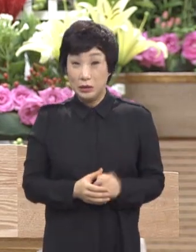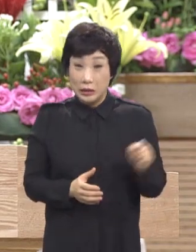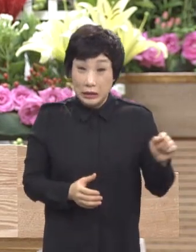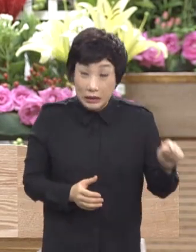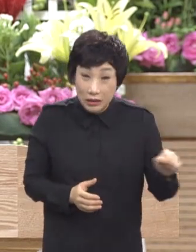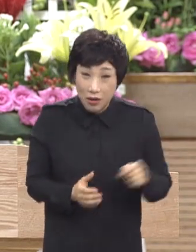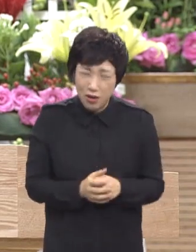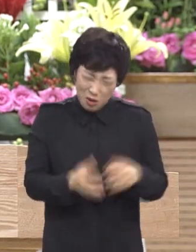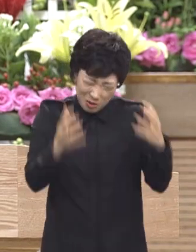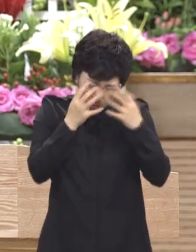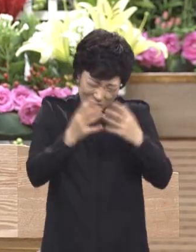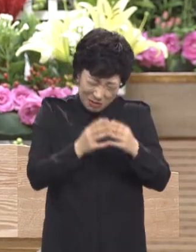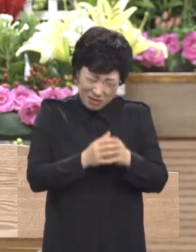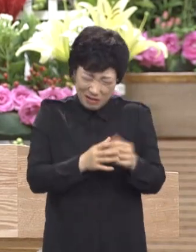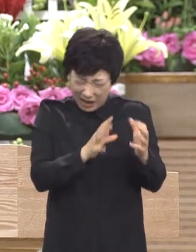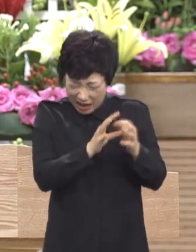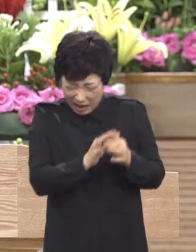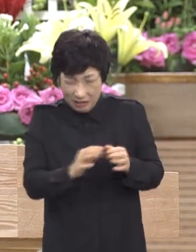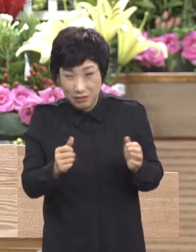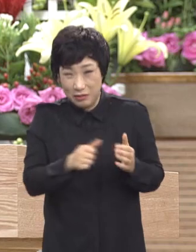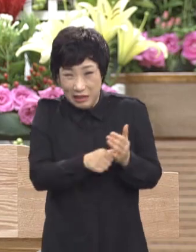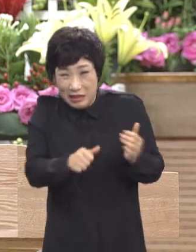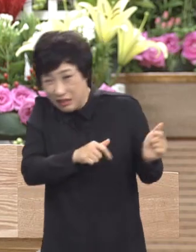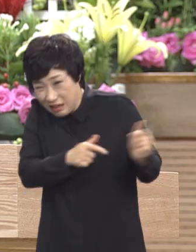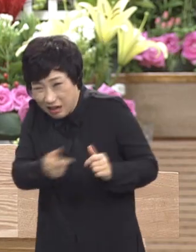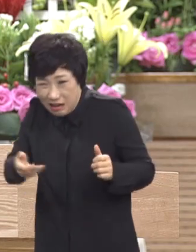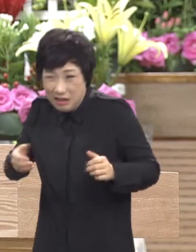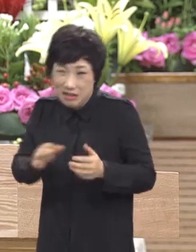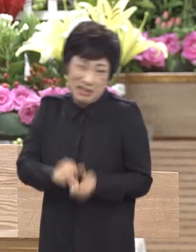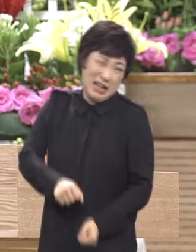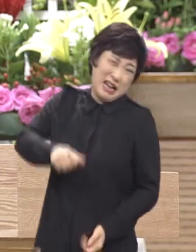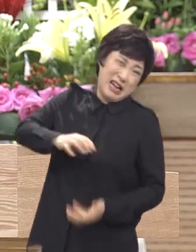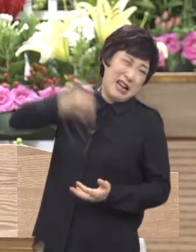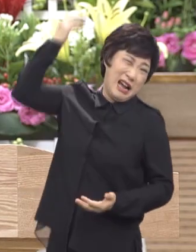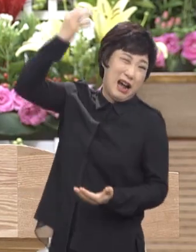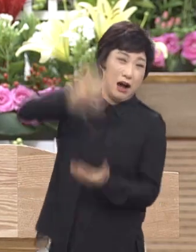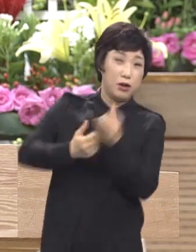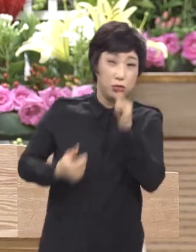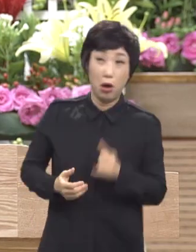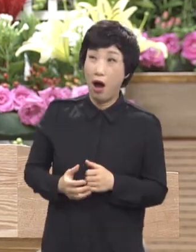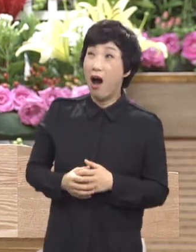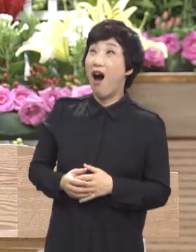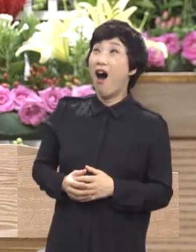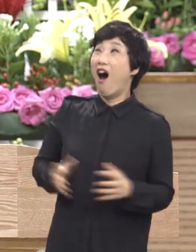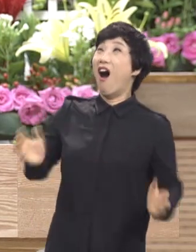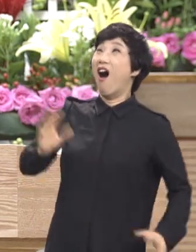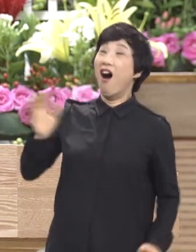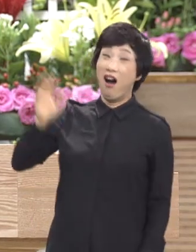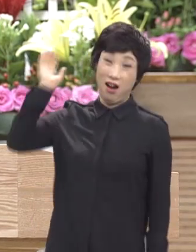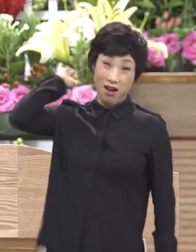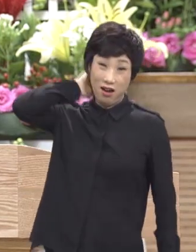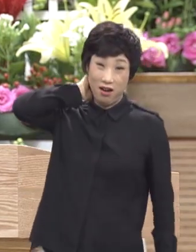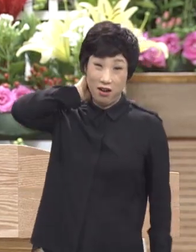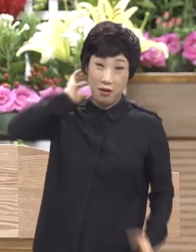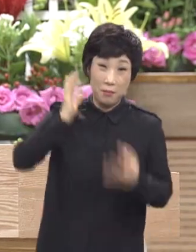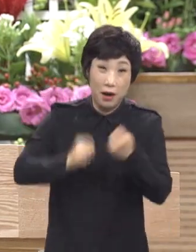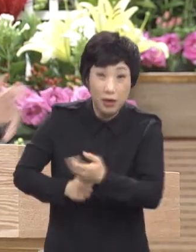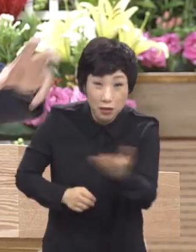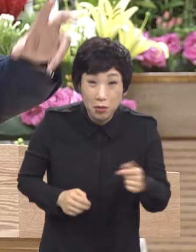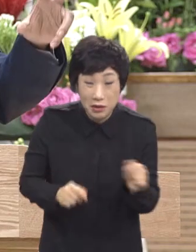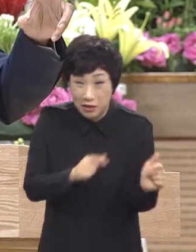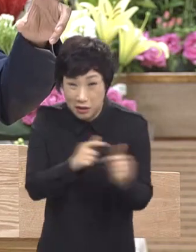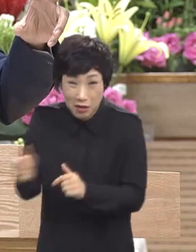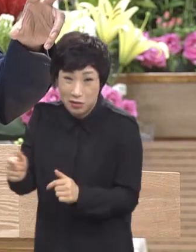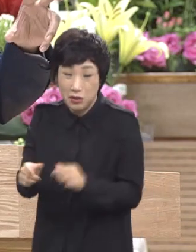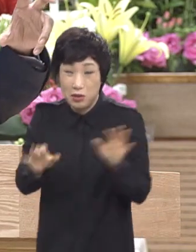엄청난 고통을 주는 무기들이 엄청나게 많이 있습니다. 그건 상상이 잘 안 되는 것들이 그런 것들로